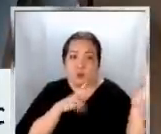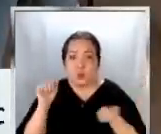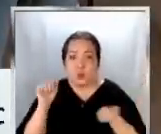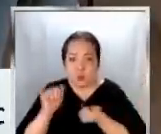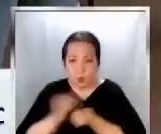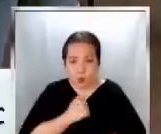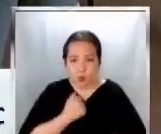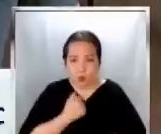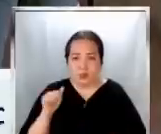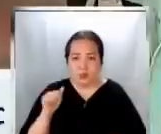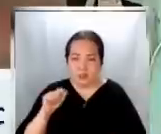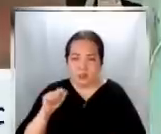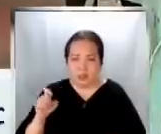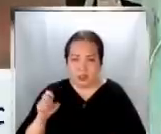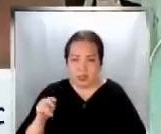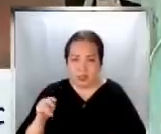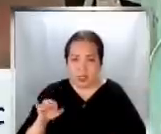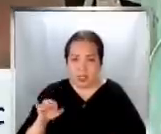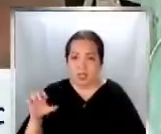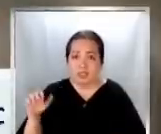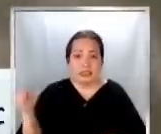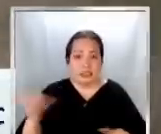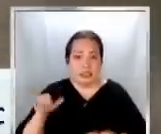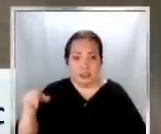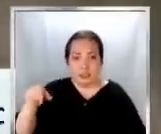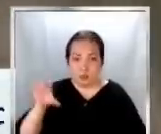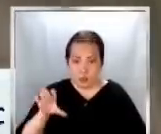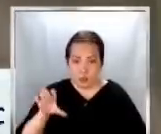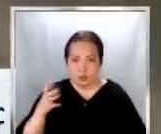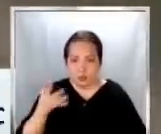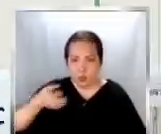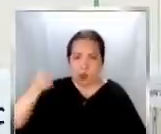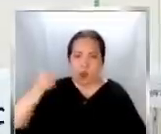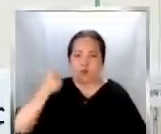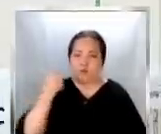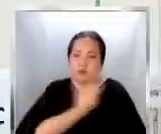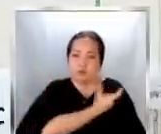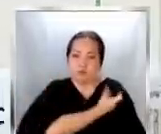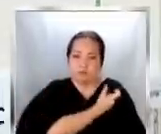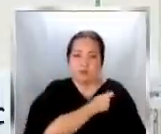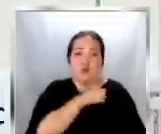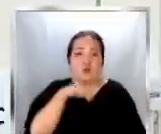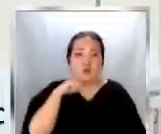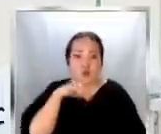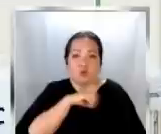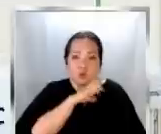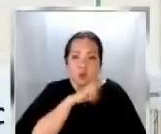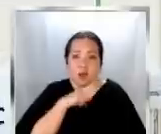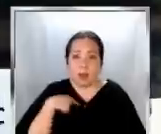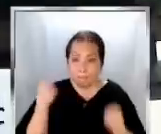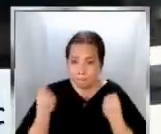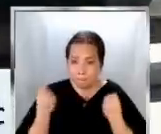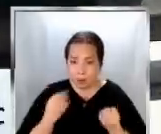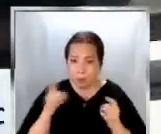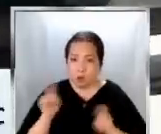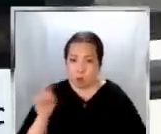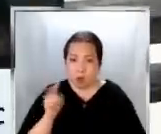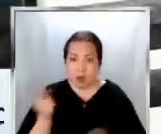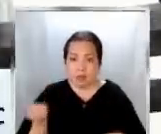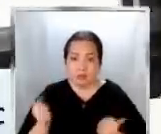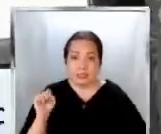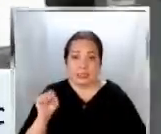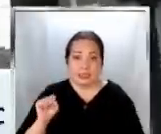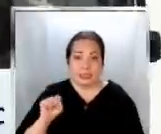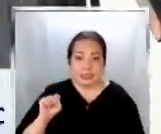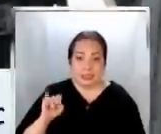City, itinigil din muna ang vaccination sa senior citizens. Mas marami ang supply ngayon ng Sinovac vaccines pero hindi naman ito